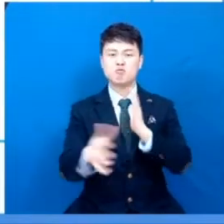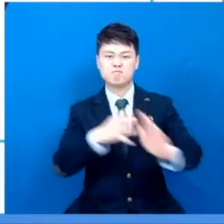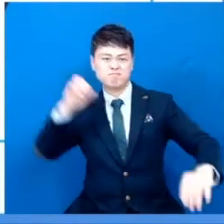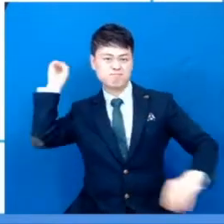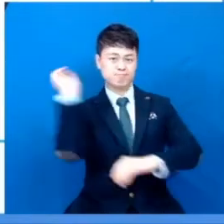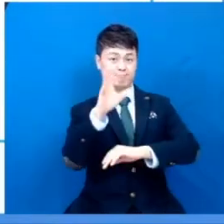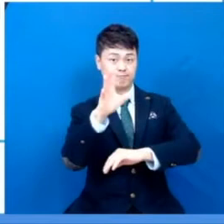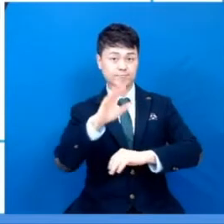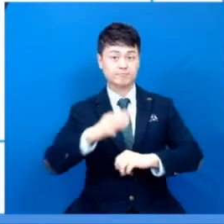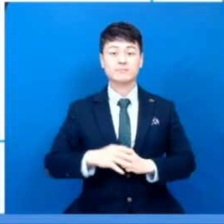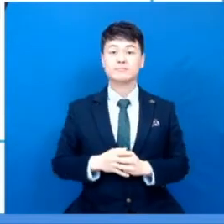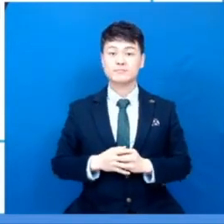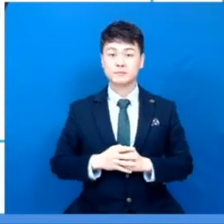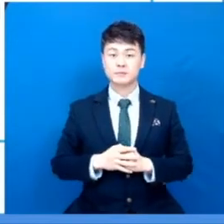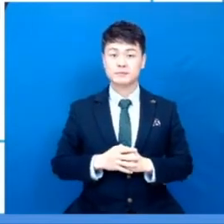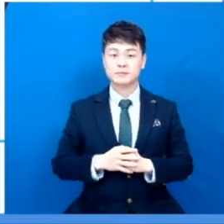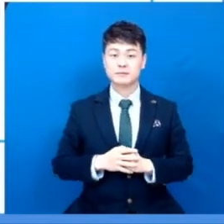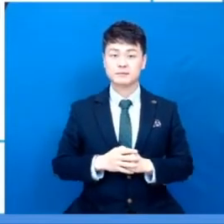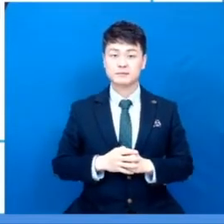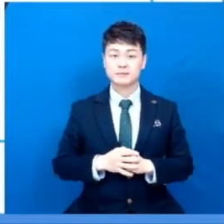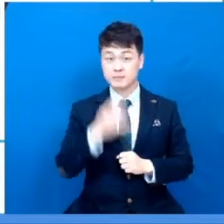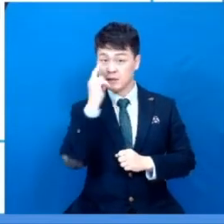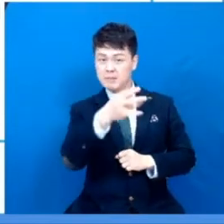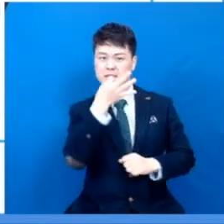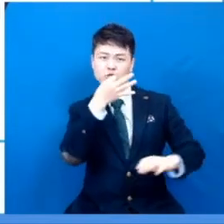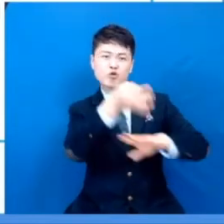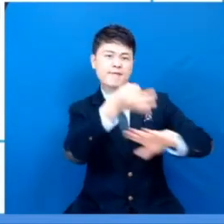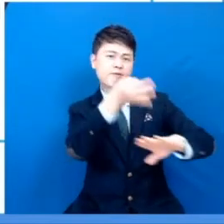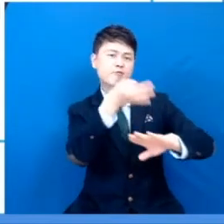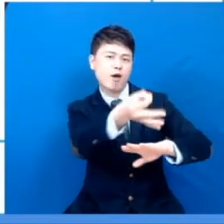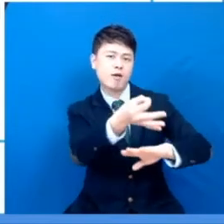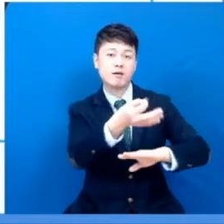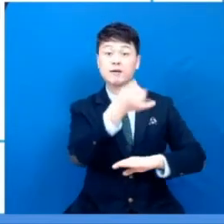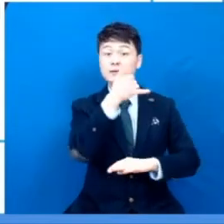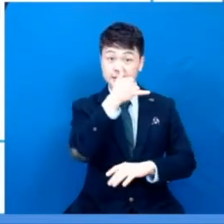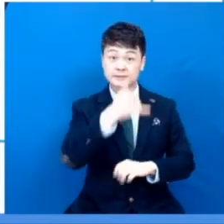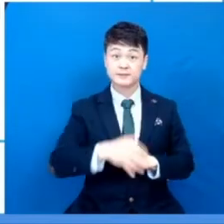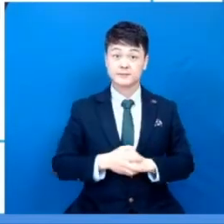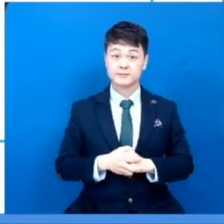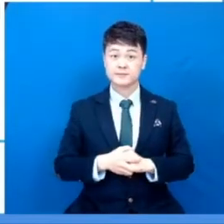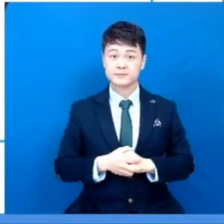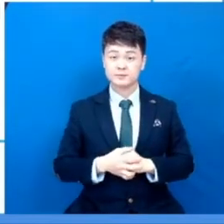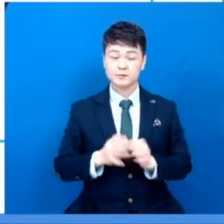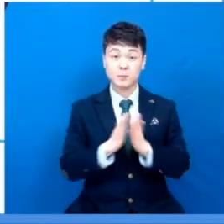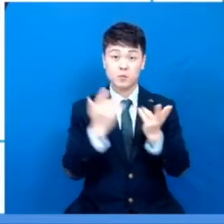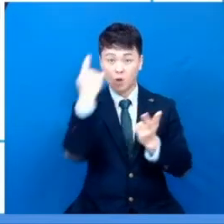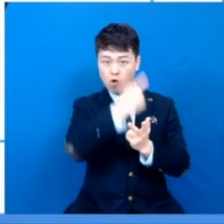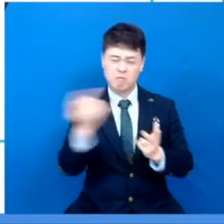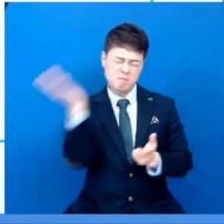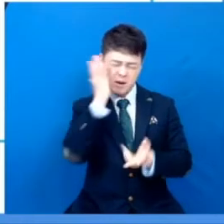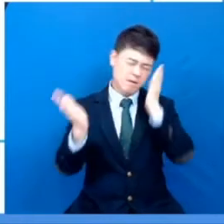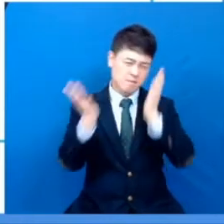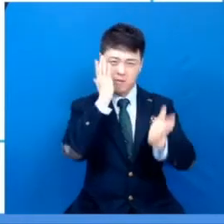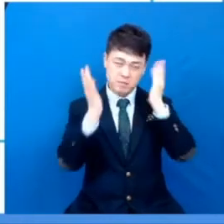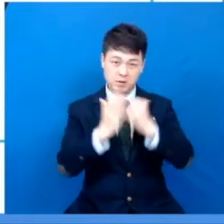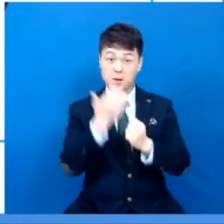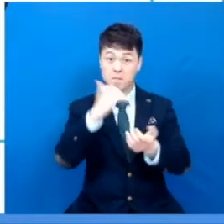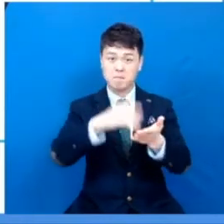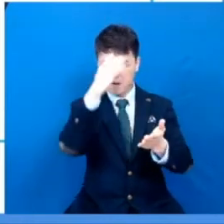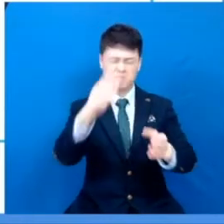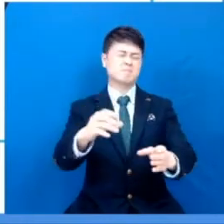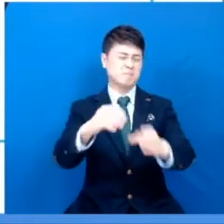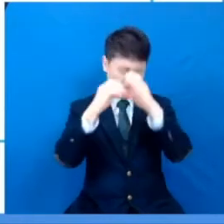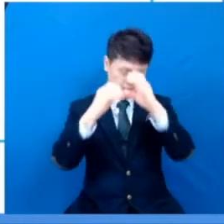집어 던지기 타인을 향해 침뱉기 등이 있었고 본인의 얼굴 때리기 벽에 머리를